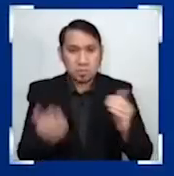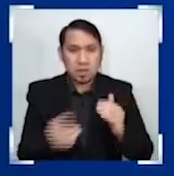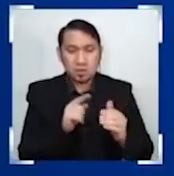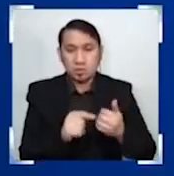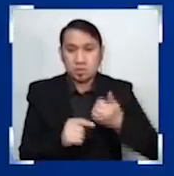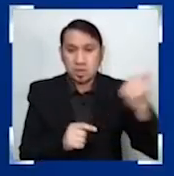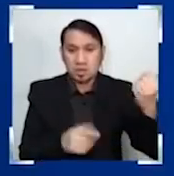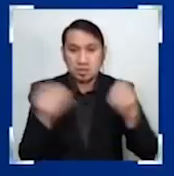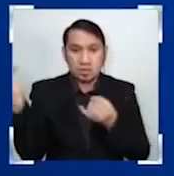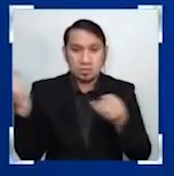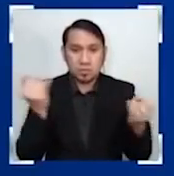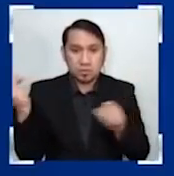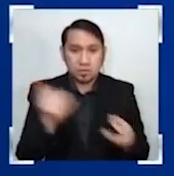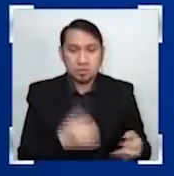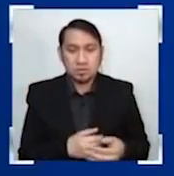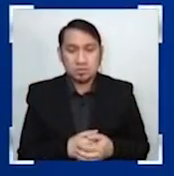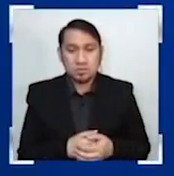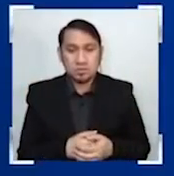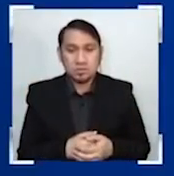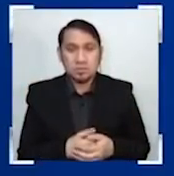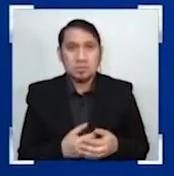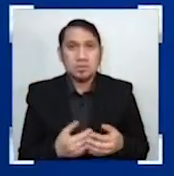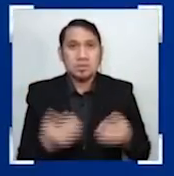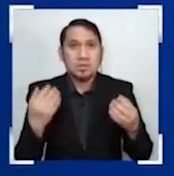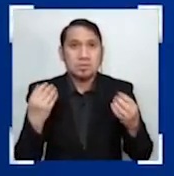Marami pag-stock sa cold storage and